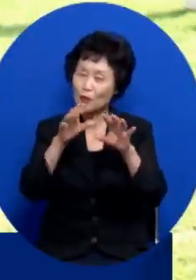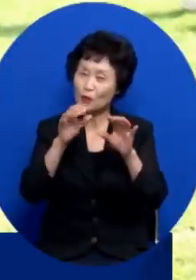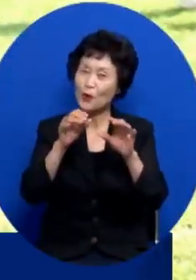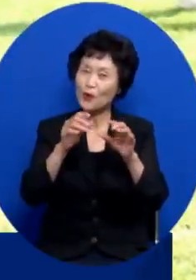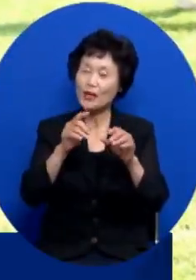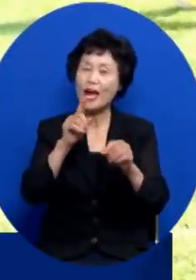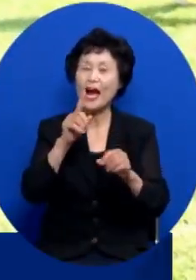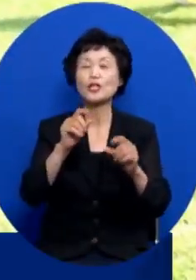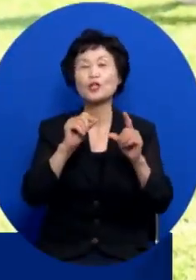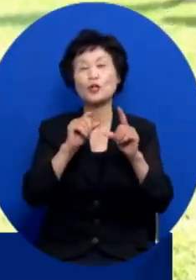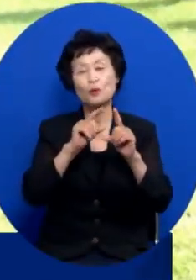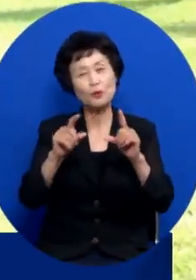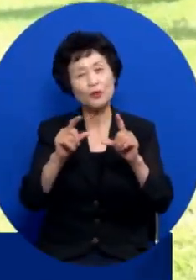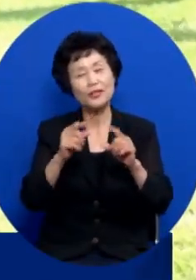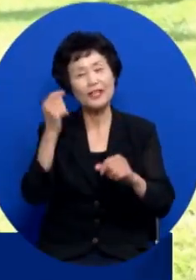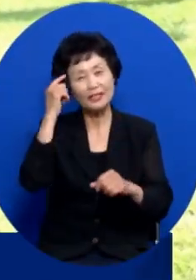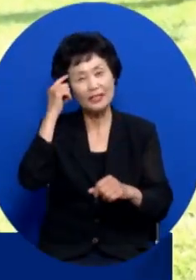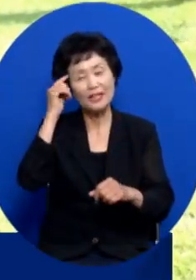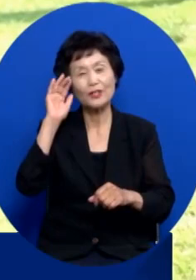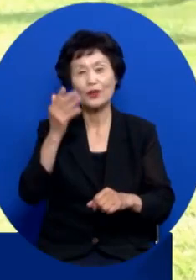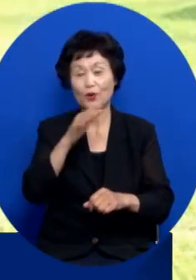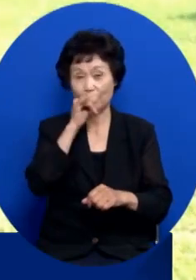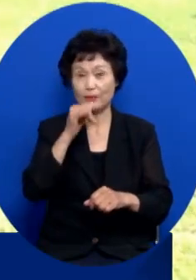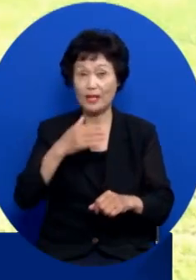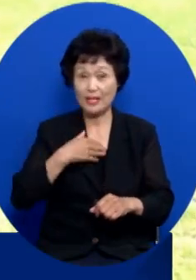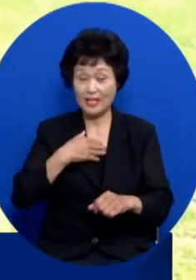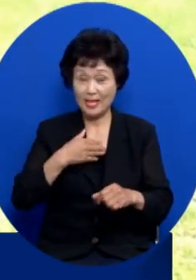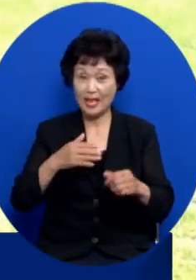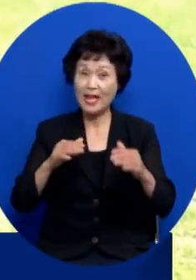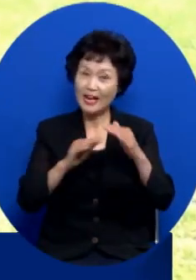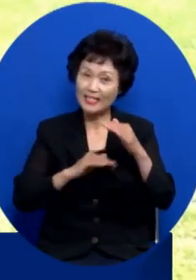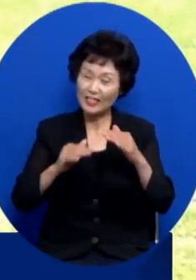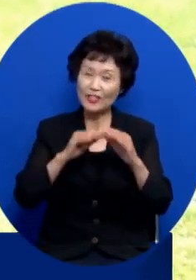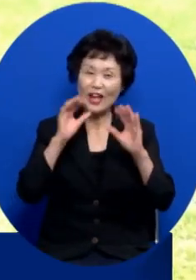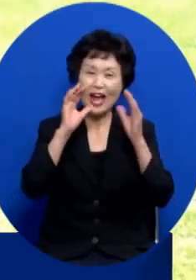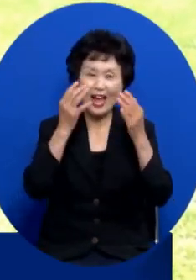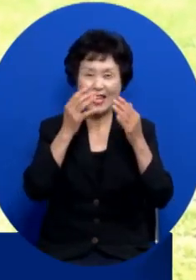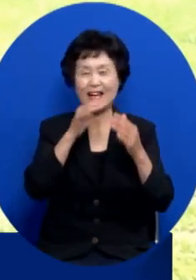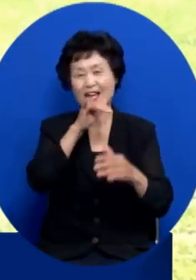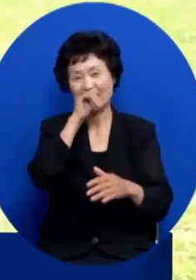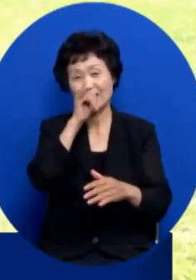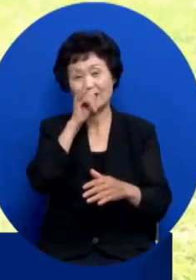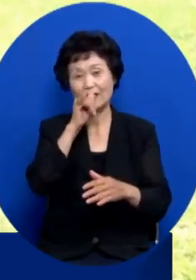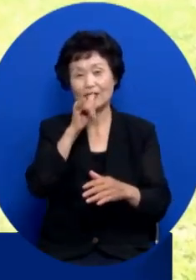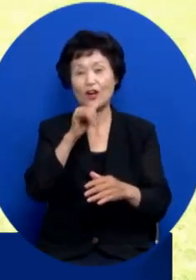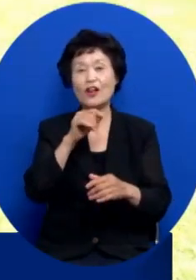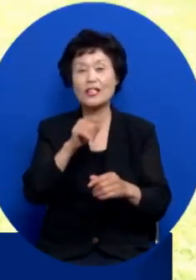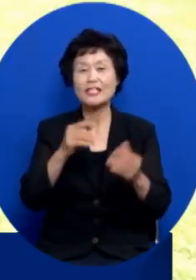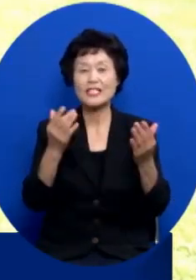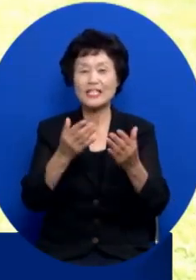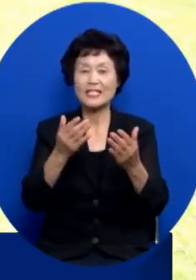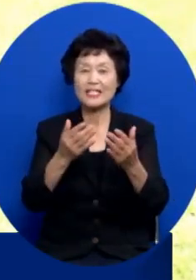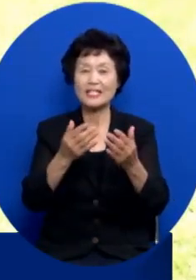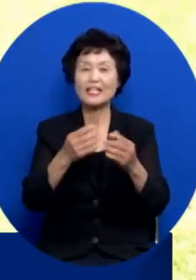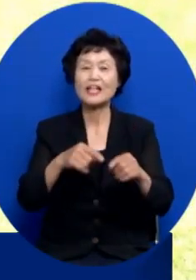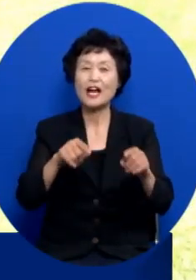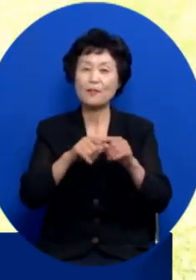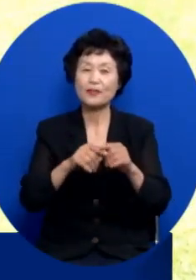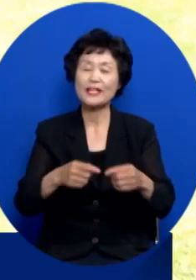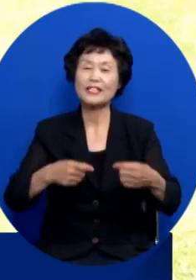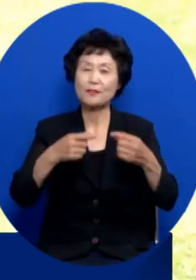해서. 저희 가정에서도 이제 아이가 생겨서 또 이런 집회나 이런 것들에 좀 활발하게 참여하려고 하고 있어요. 이런 집회들이